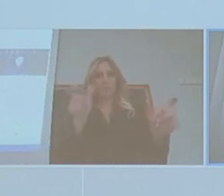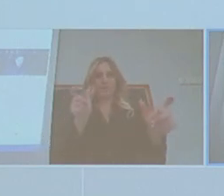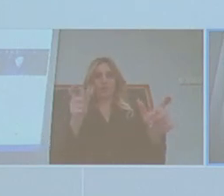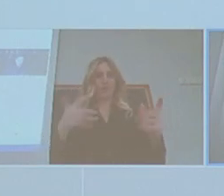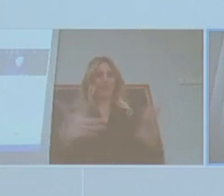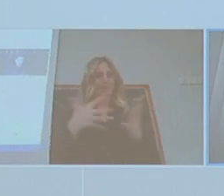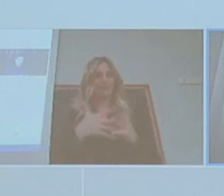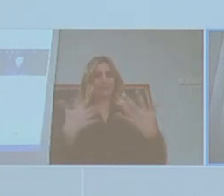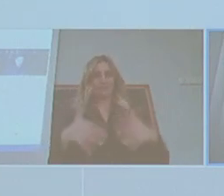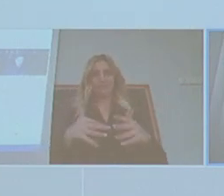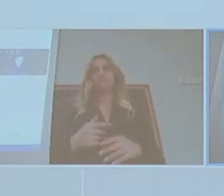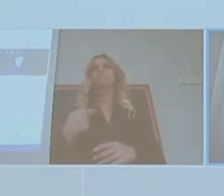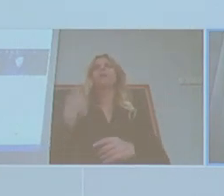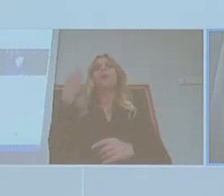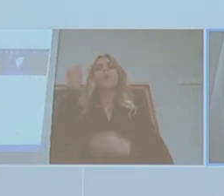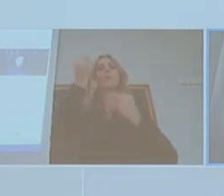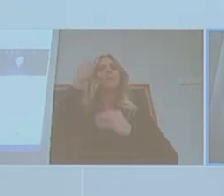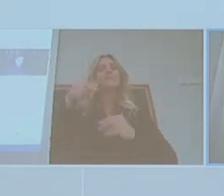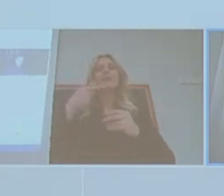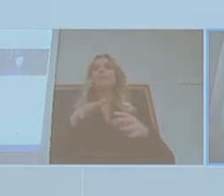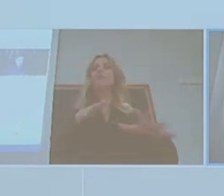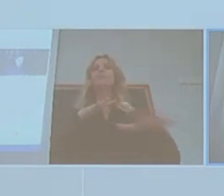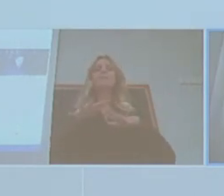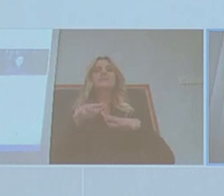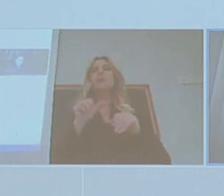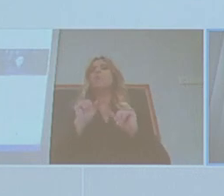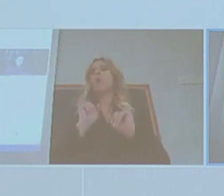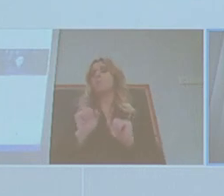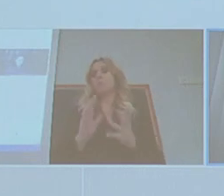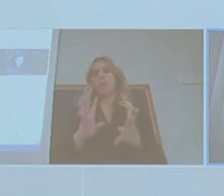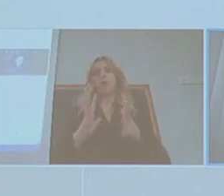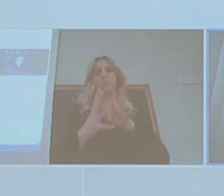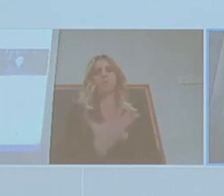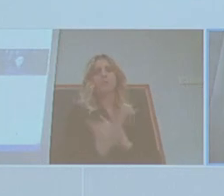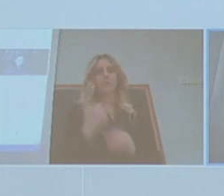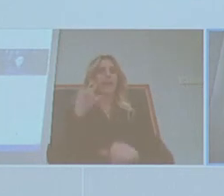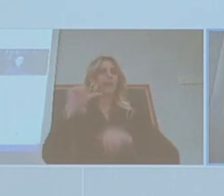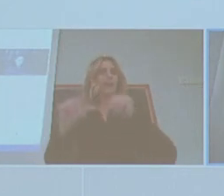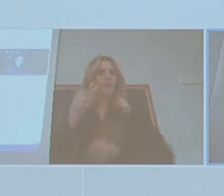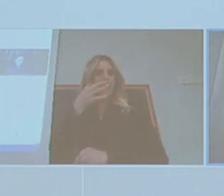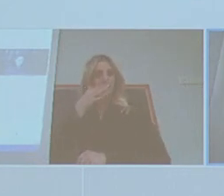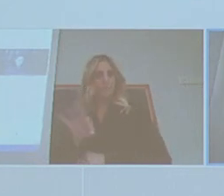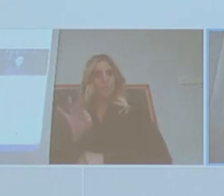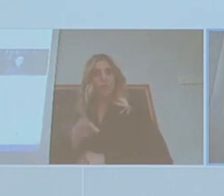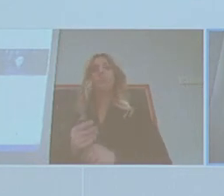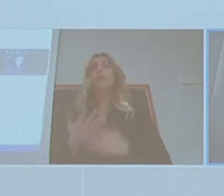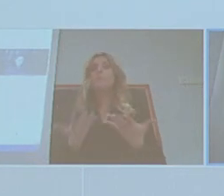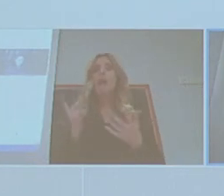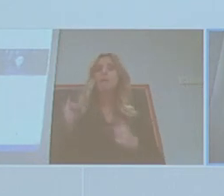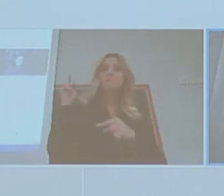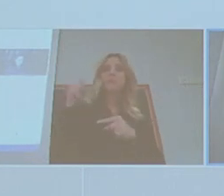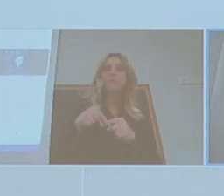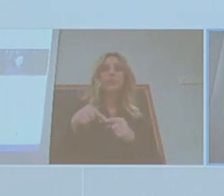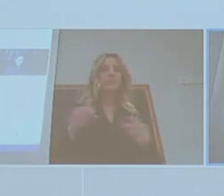che questo sistema potesse autoripararsi, no? Che potesse autorigenerarsi. Tutto questo non è avvenuto, non siamo